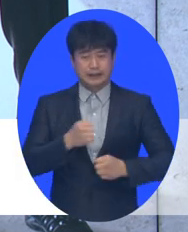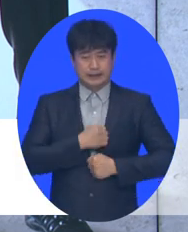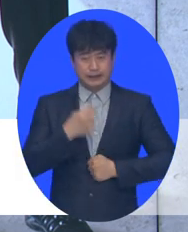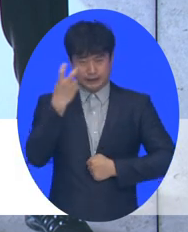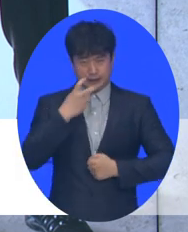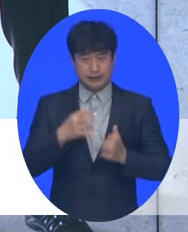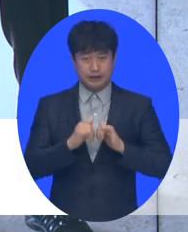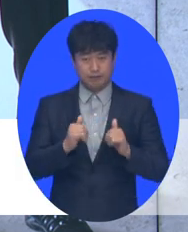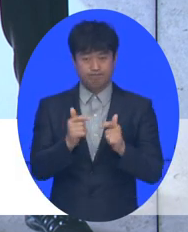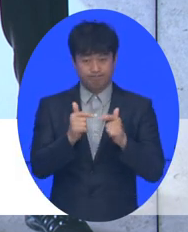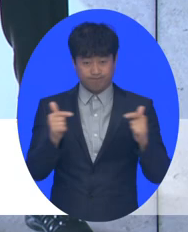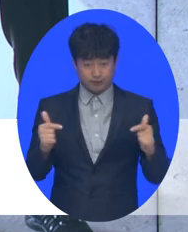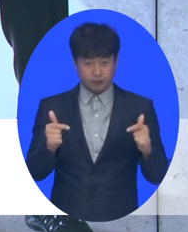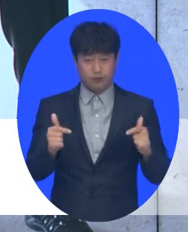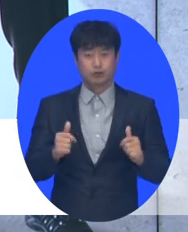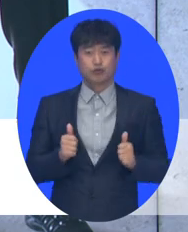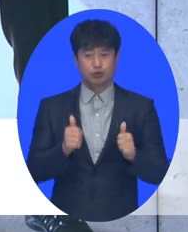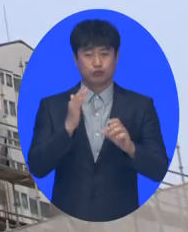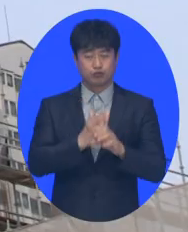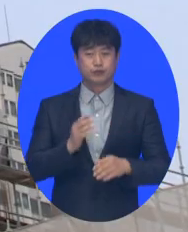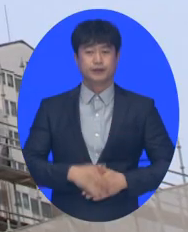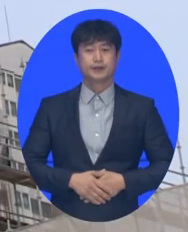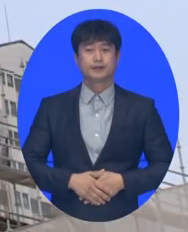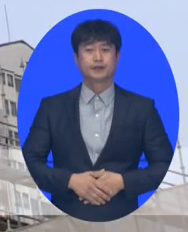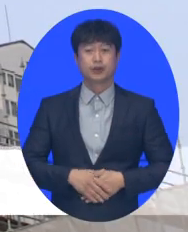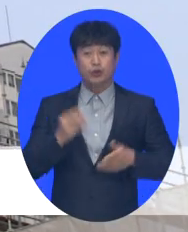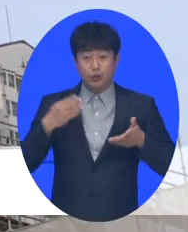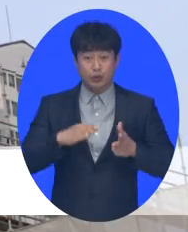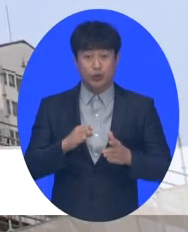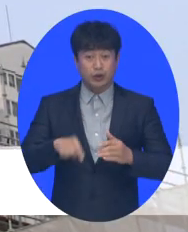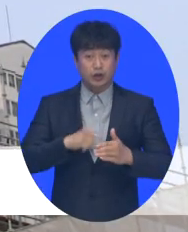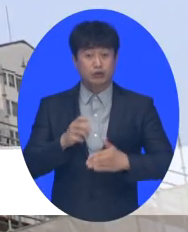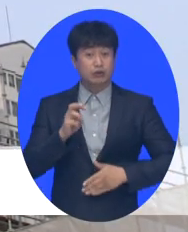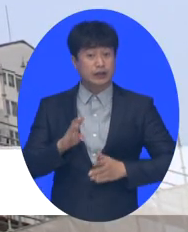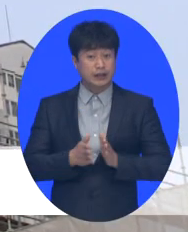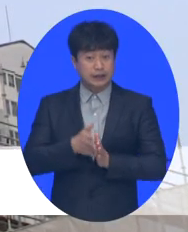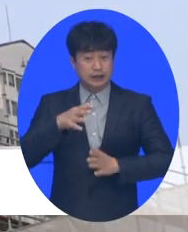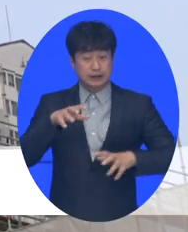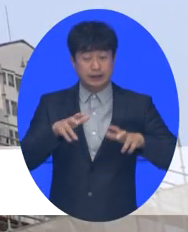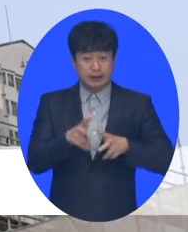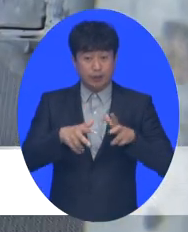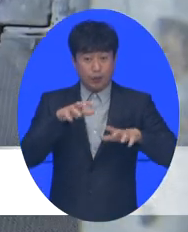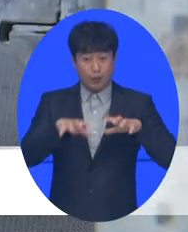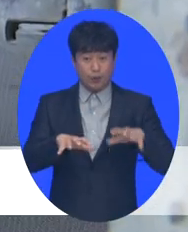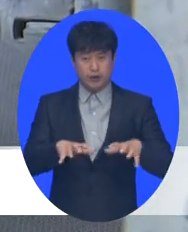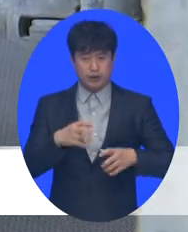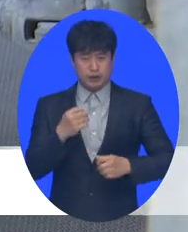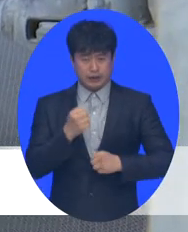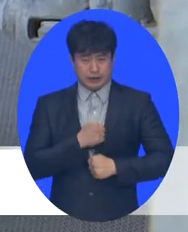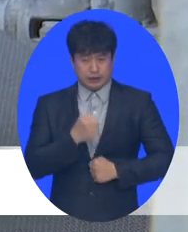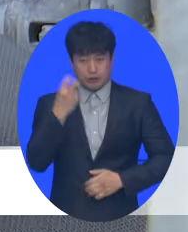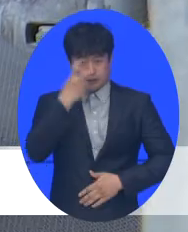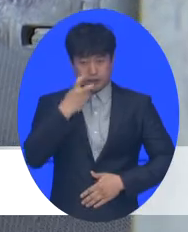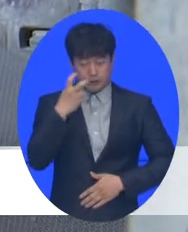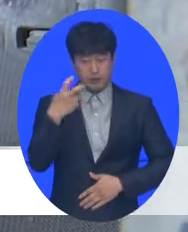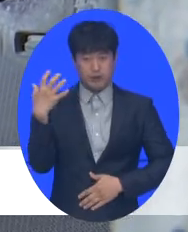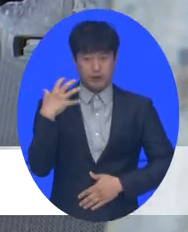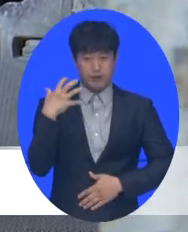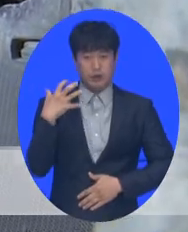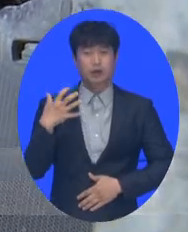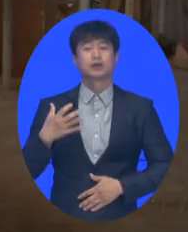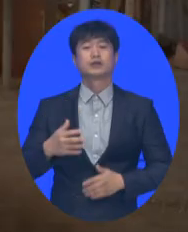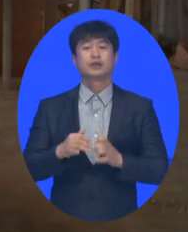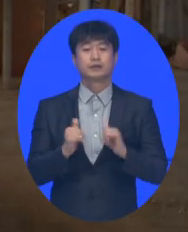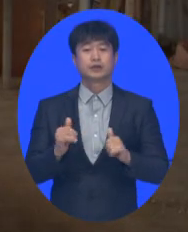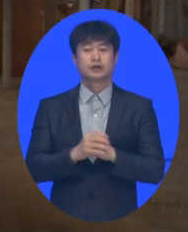가하고 있습니다 서문영 기자입니다 경기도내 31개 시군 산업 현장에 안전 점검을 담당하는 경기도 노동안전